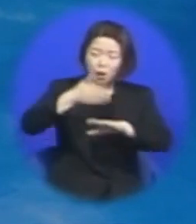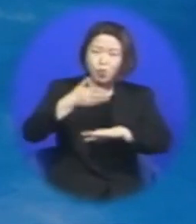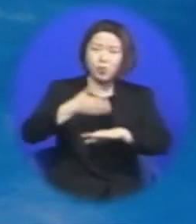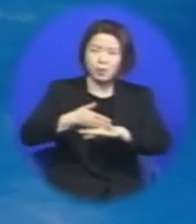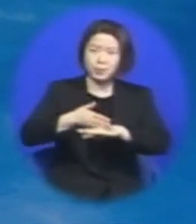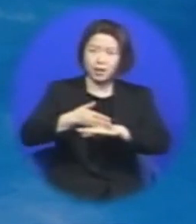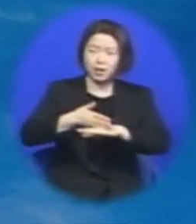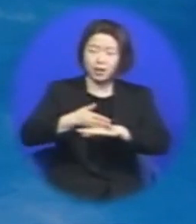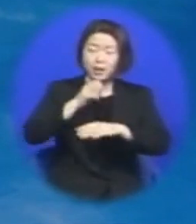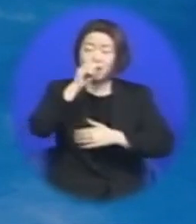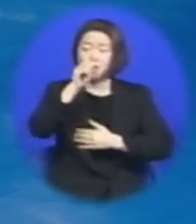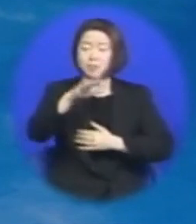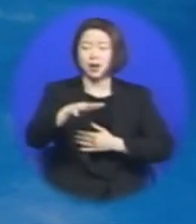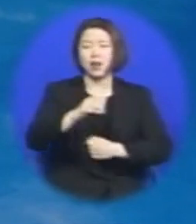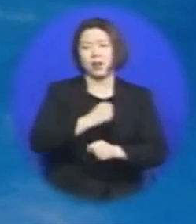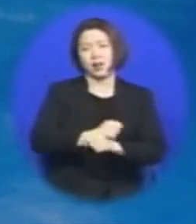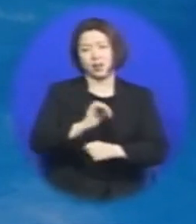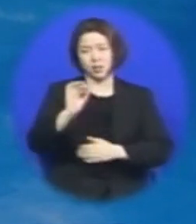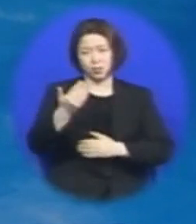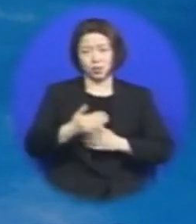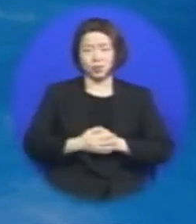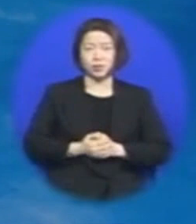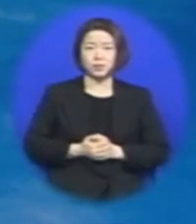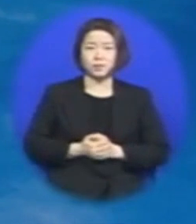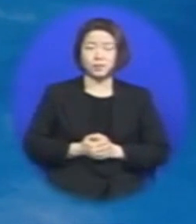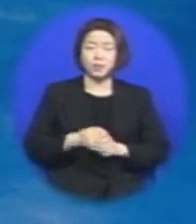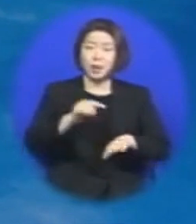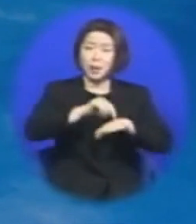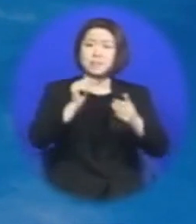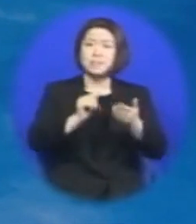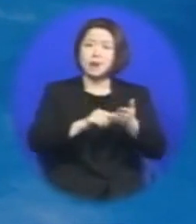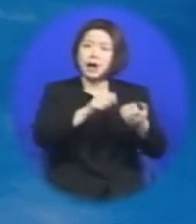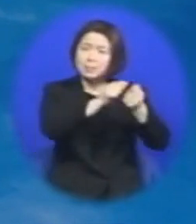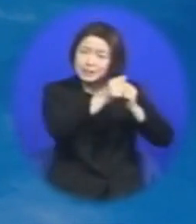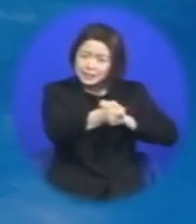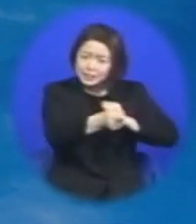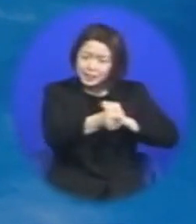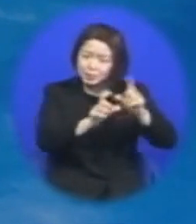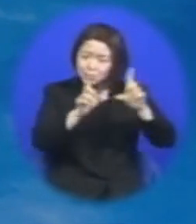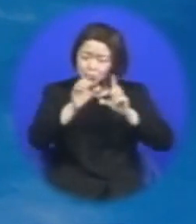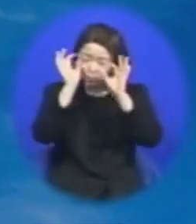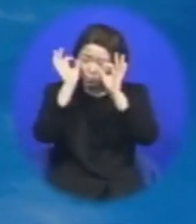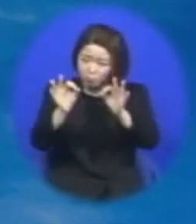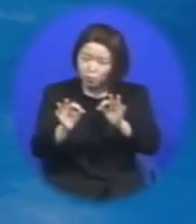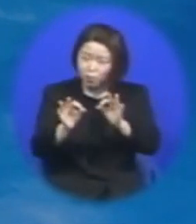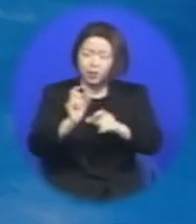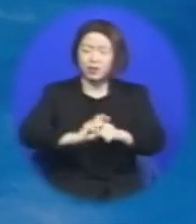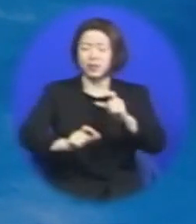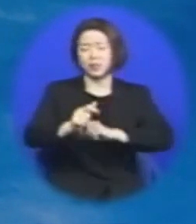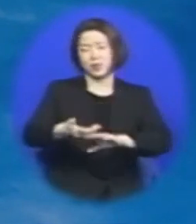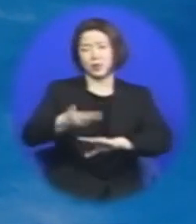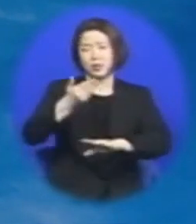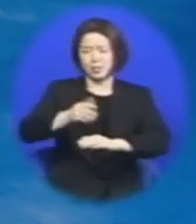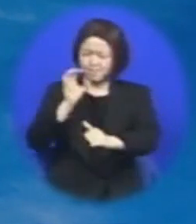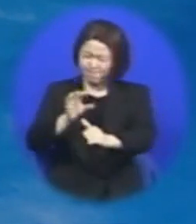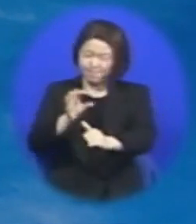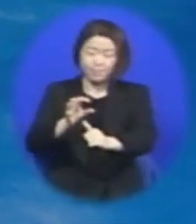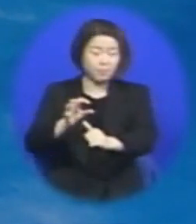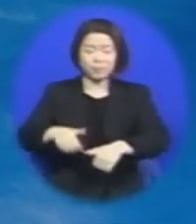그렇게 하게 돼 있어요 마음을 찢은 것을 보고는 더 이상 책망할 필요가